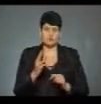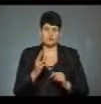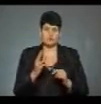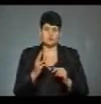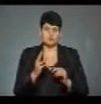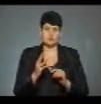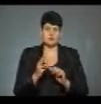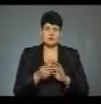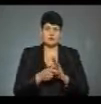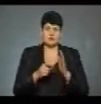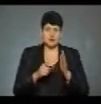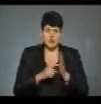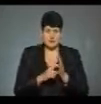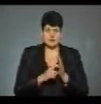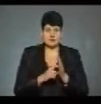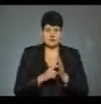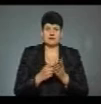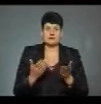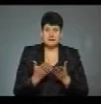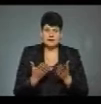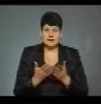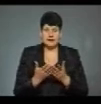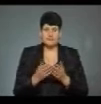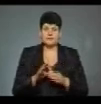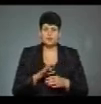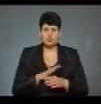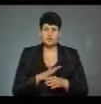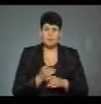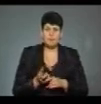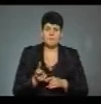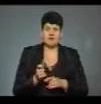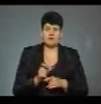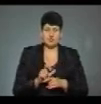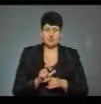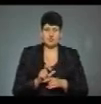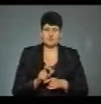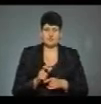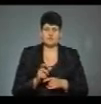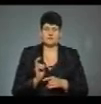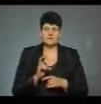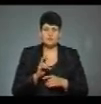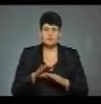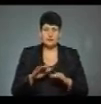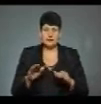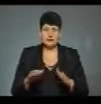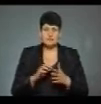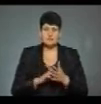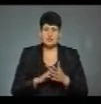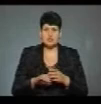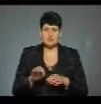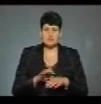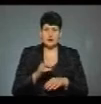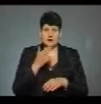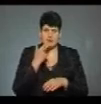і тільки по 3 класах, де відповідно відмічалось перевищення відсутності дітей, але з причини захворювання на